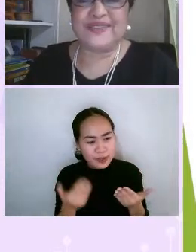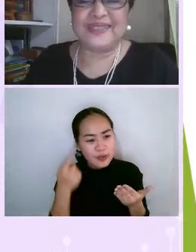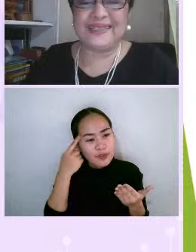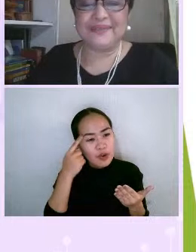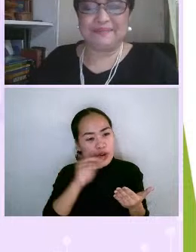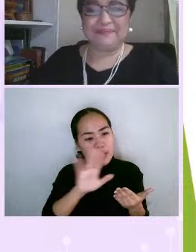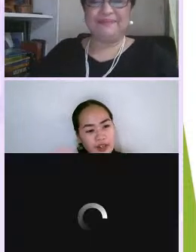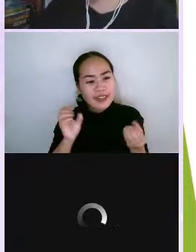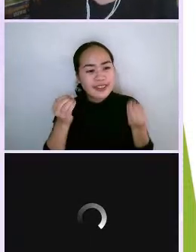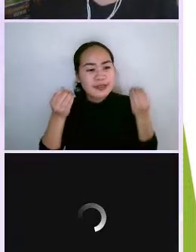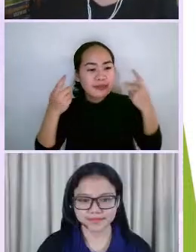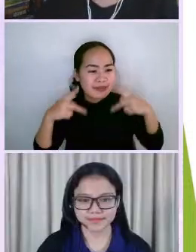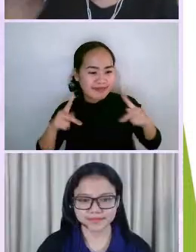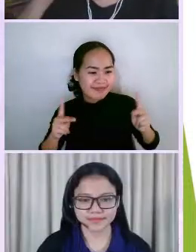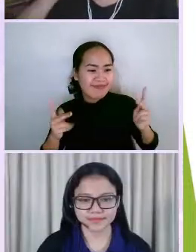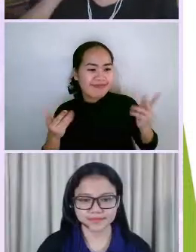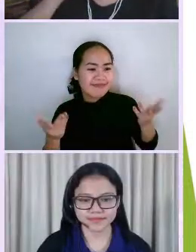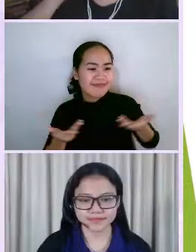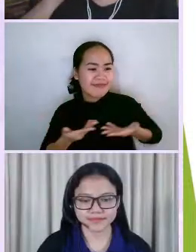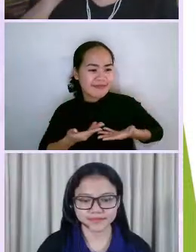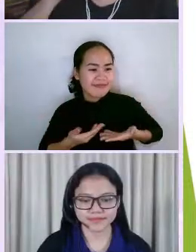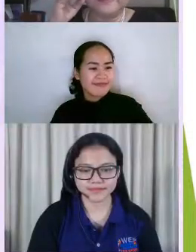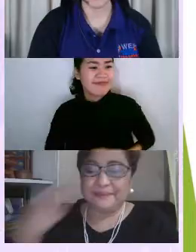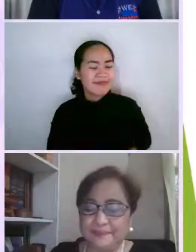the opportunity.